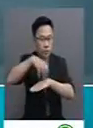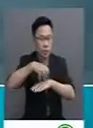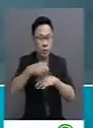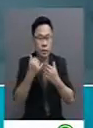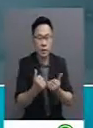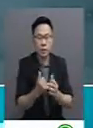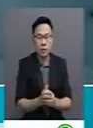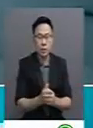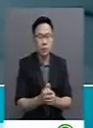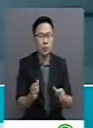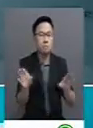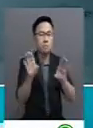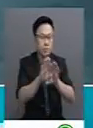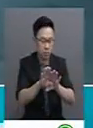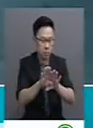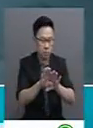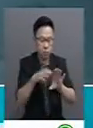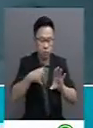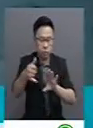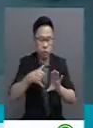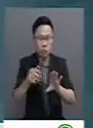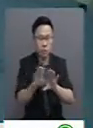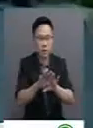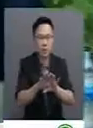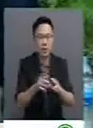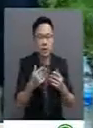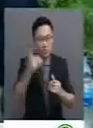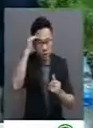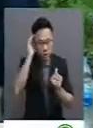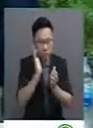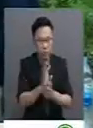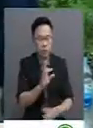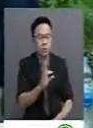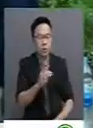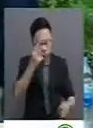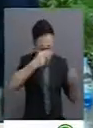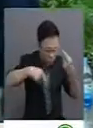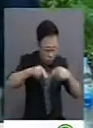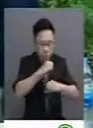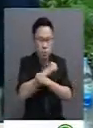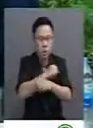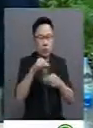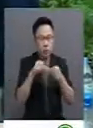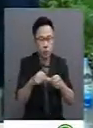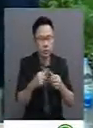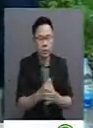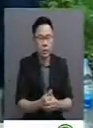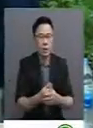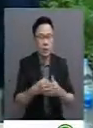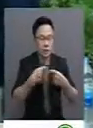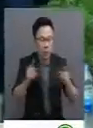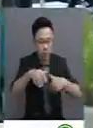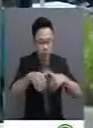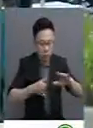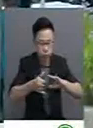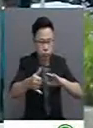พบว่าถูกปิดทั้ง2ด้านนะคะโดยที่ยังคงมีเจ้าหน้าที่ตำรวจมาควบคุมสถานการณ์อยู่ที่หน้าประตูแต่ไม่ให้ใคร